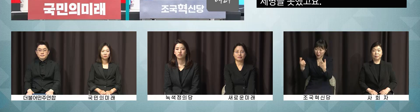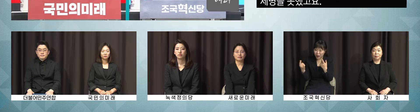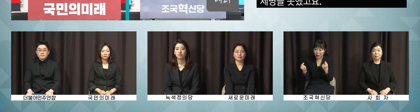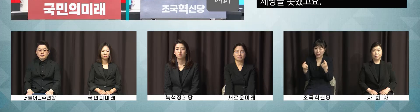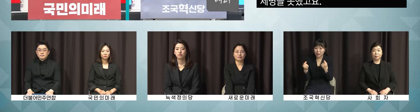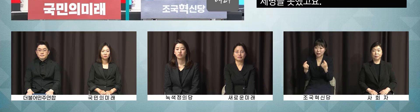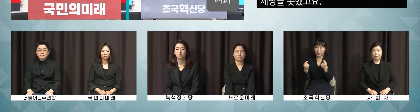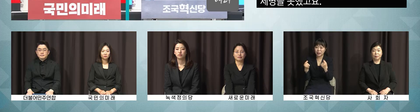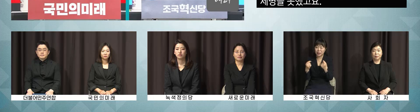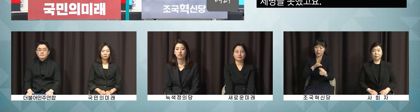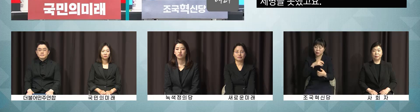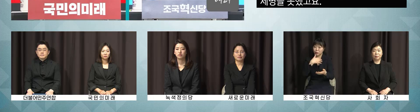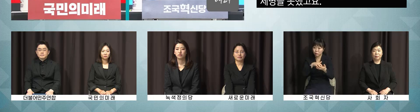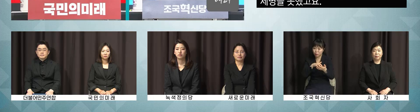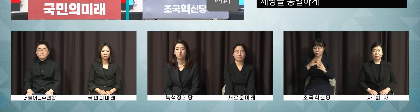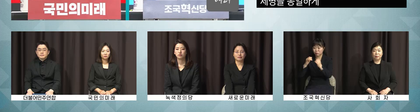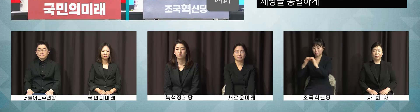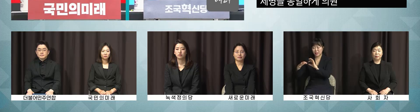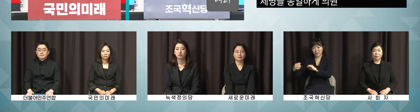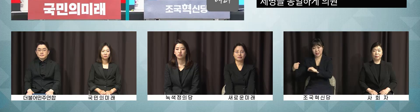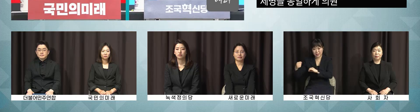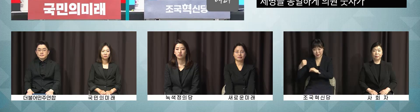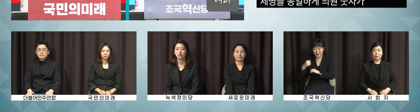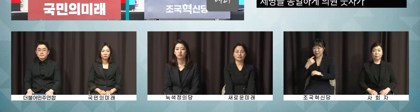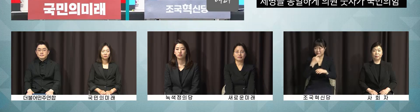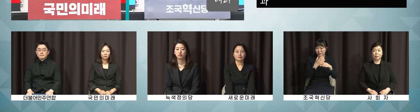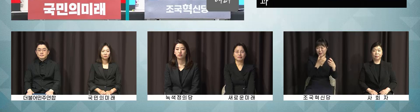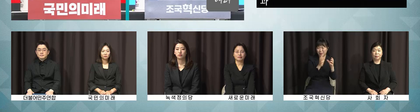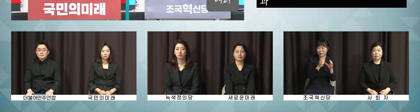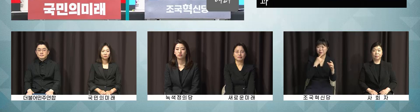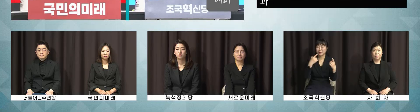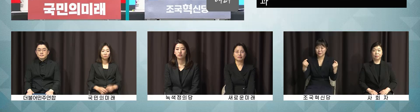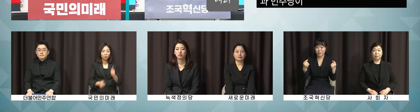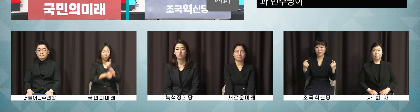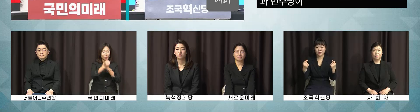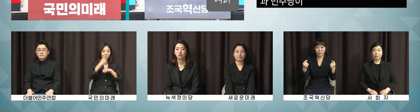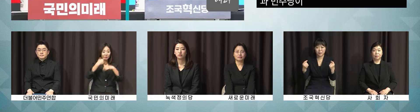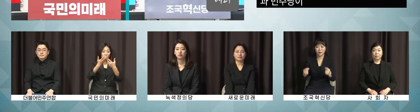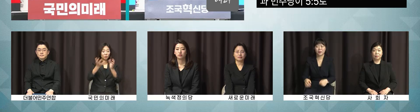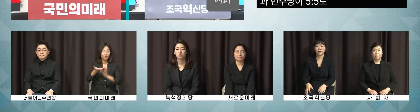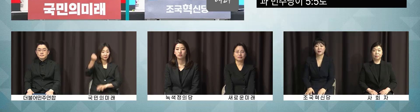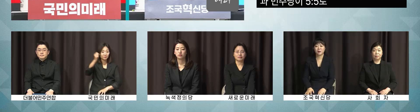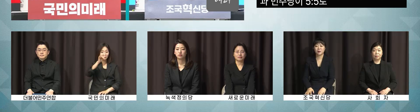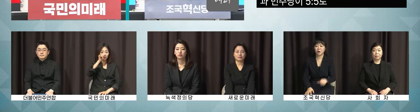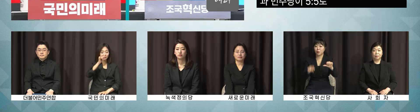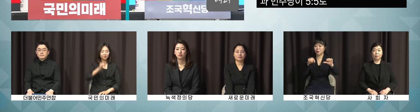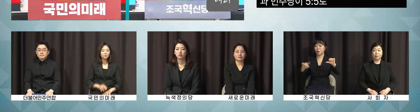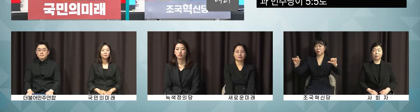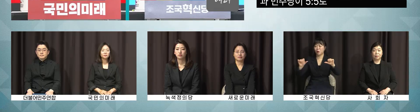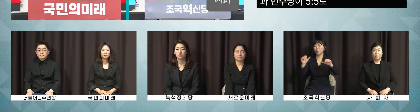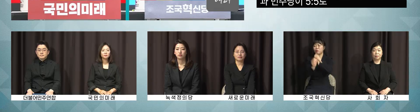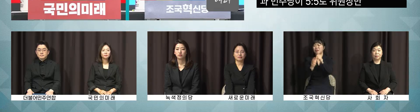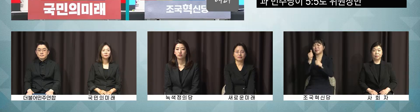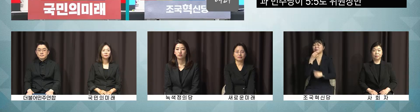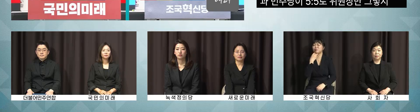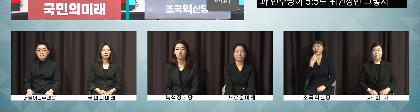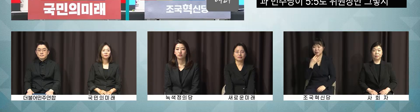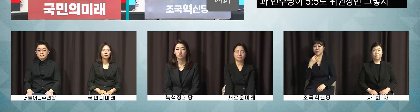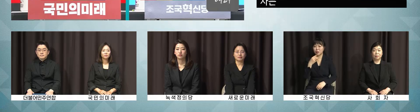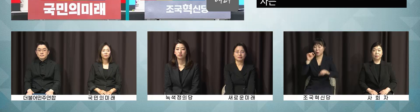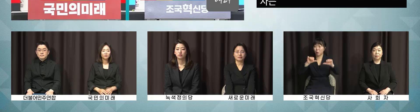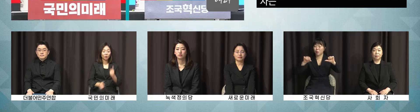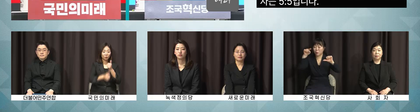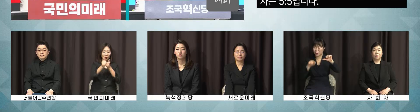의원 숫자가 국민의힘과 민주당이 위원장을 5대 5로, 민주당이 하고 있죠. 예, 5대 5로. 위원장만 그렇지 숫자는 5대 5입니다.